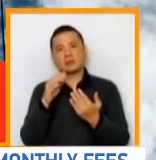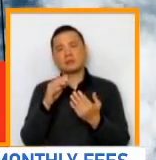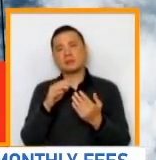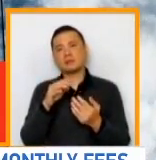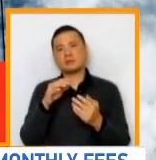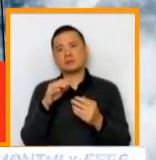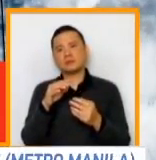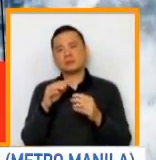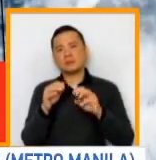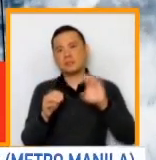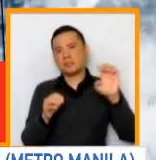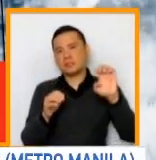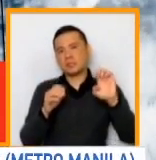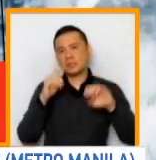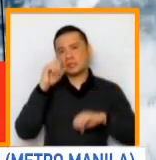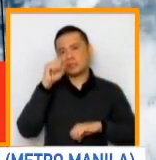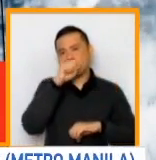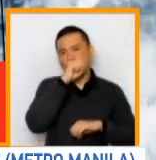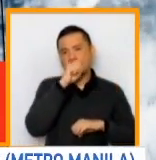Oo.